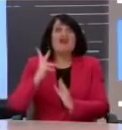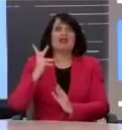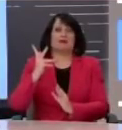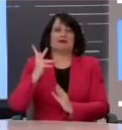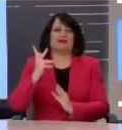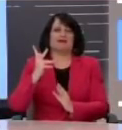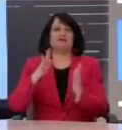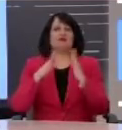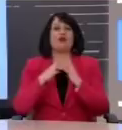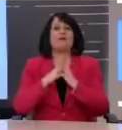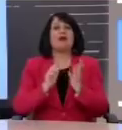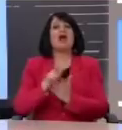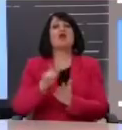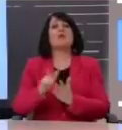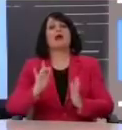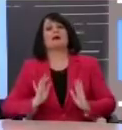των μαχητικών αεροσκαφών